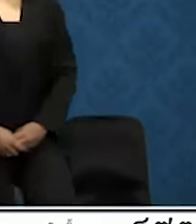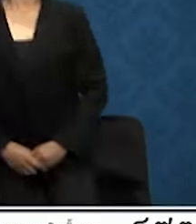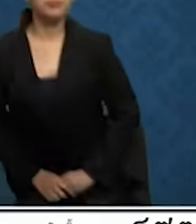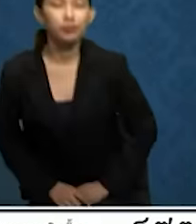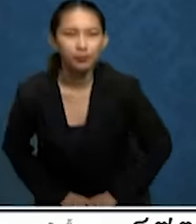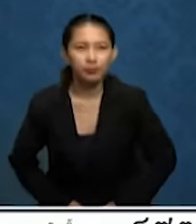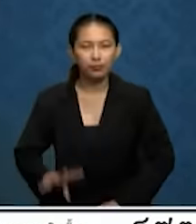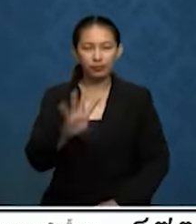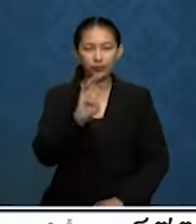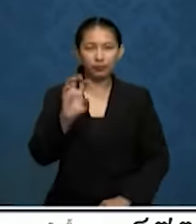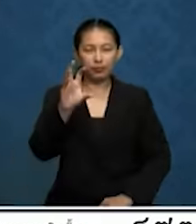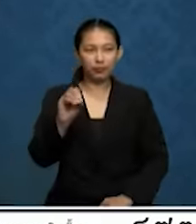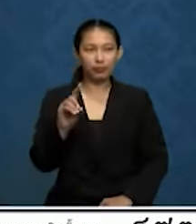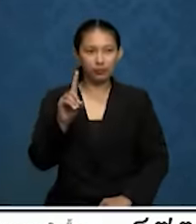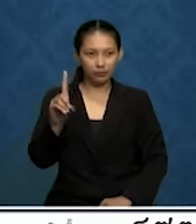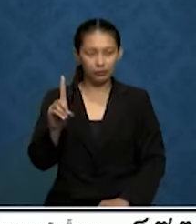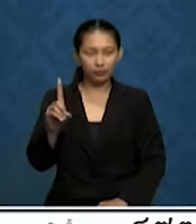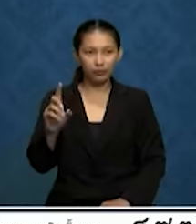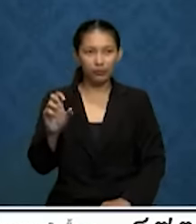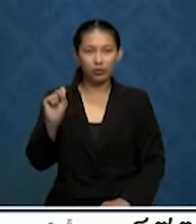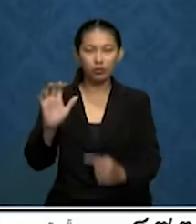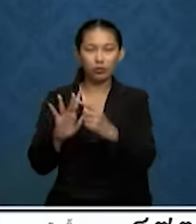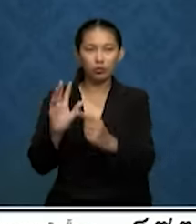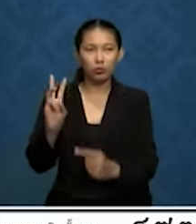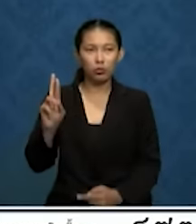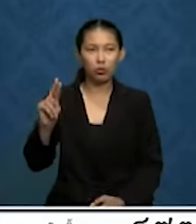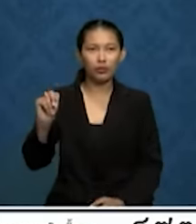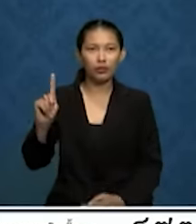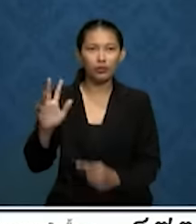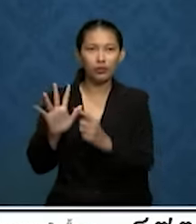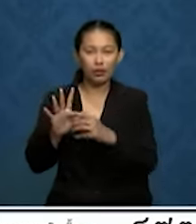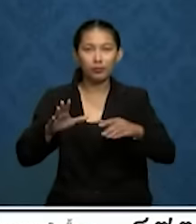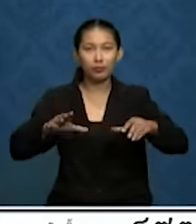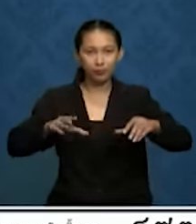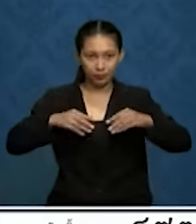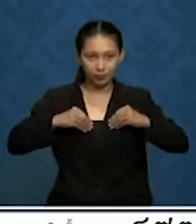451นายสุวรรณากุมภิโร เห็นชอบครับ